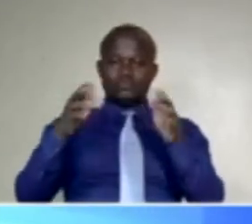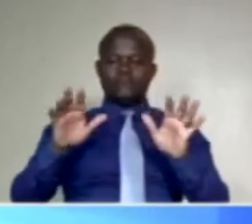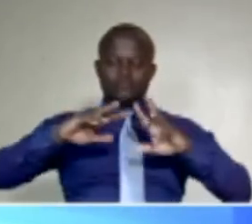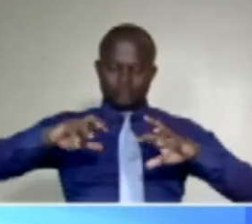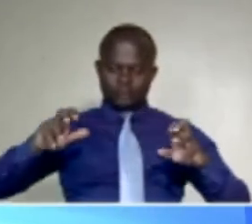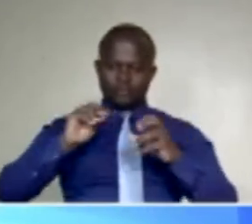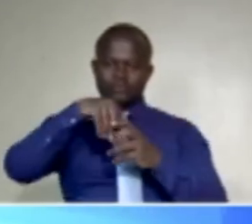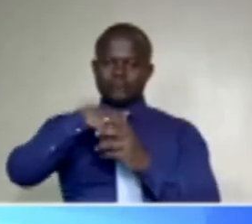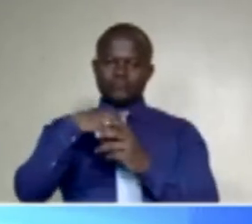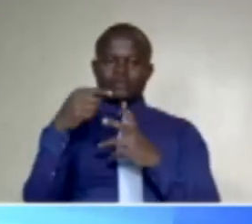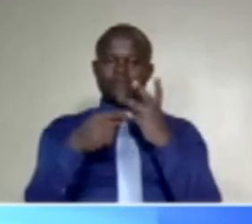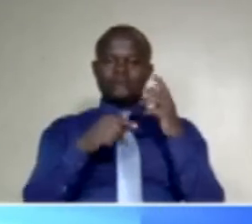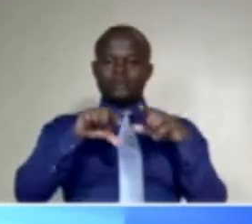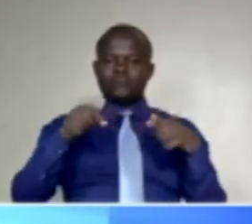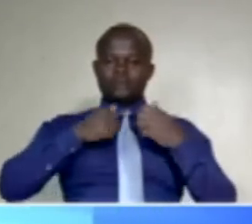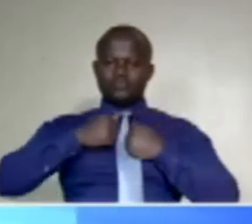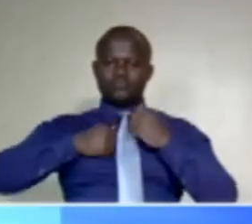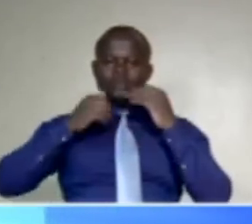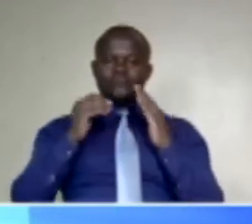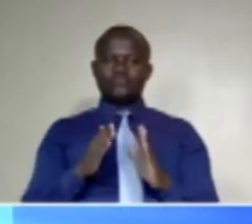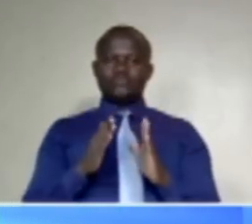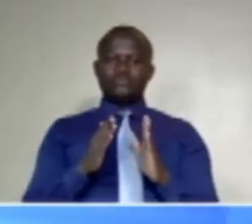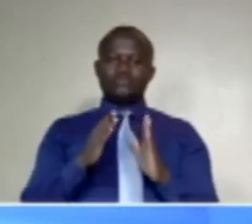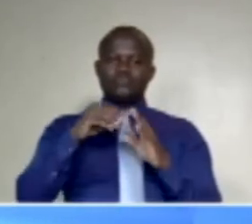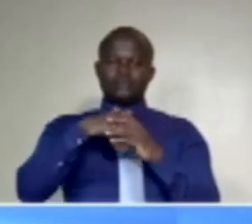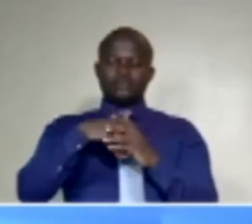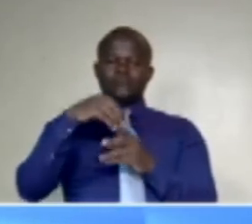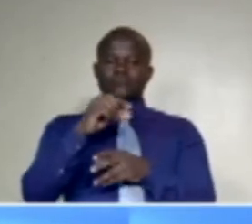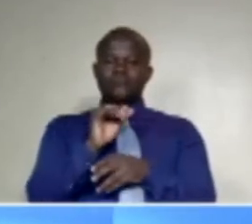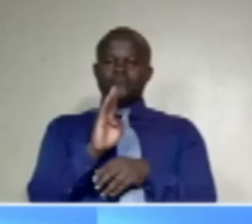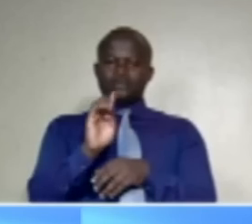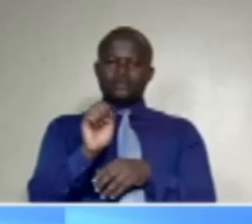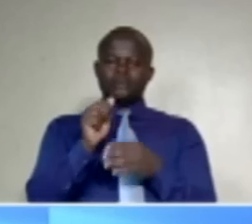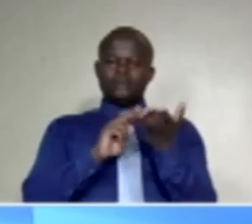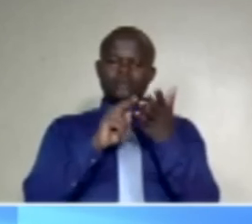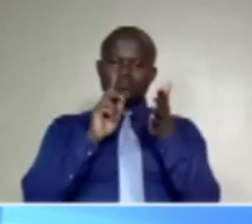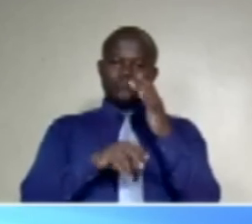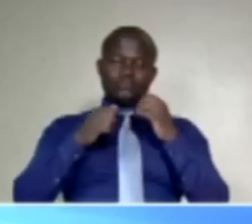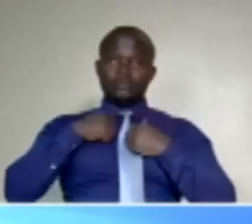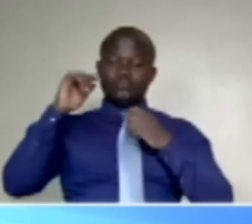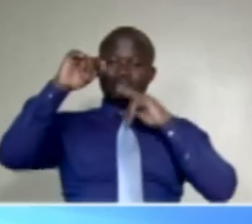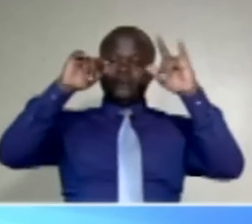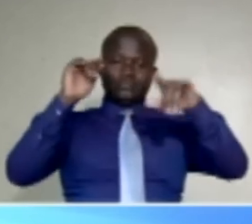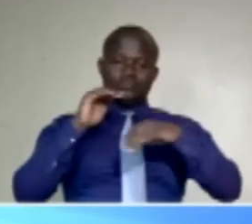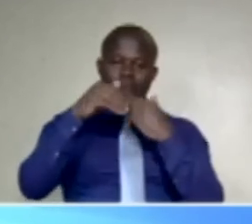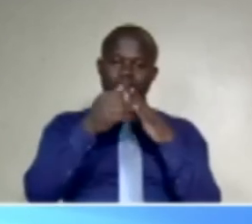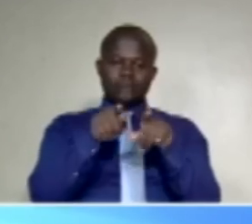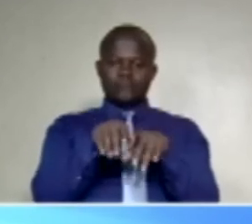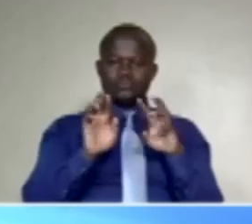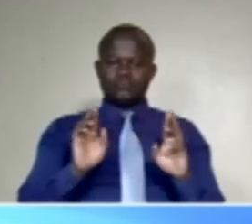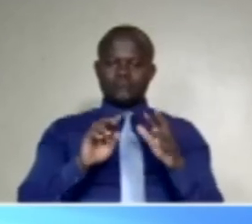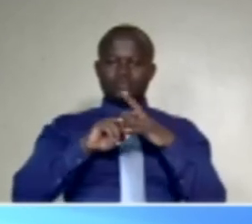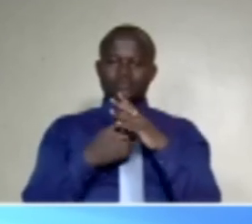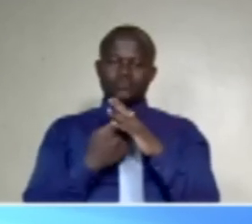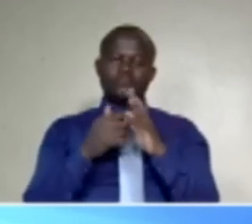inyigo ikubiyemo icyo ubutaka bw'u Rwanda buri muri Djibouti bwakoreshwa. Indege ya Rwanda nayo ikaba irimo kwitegura